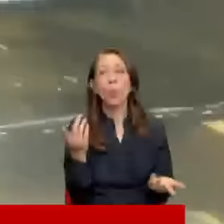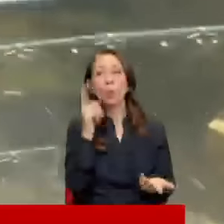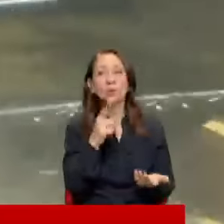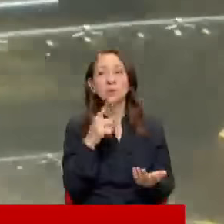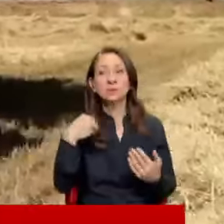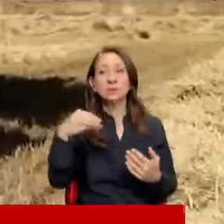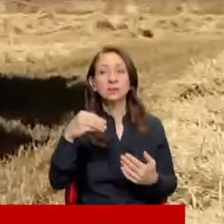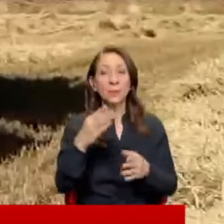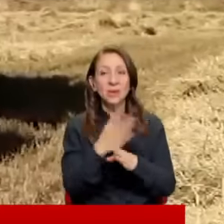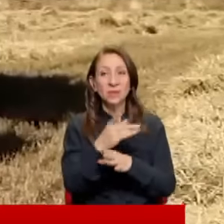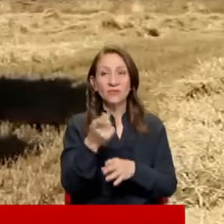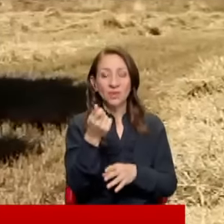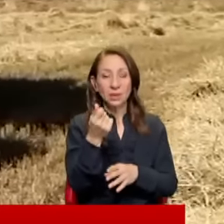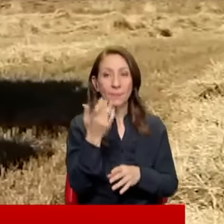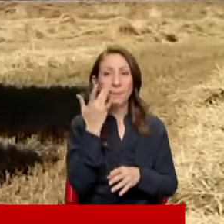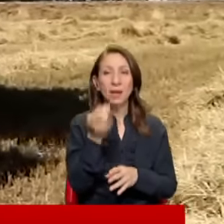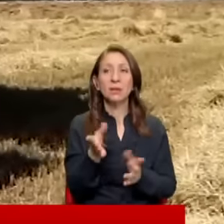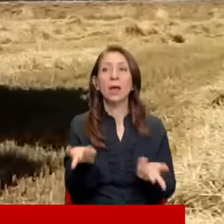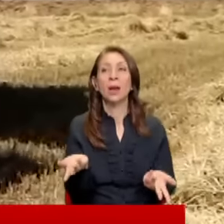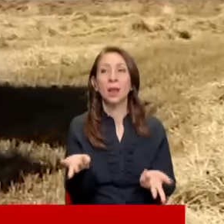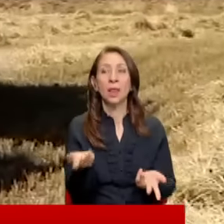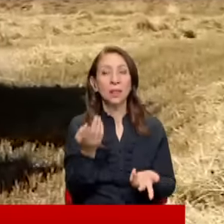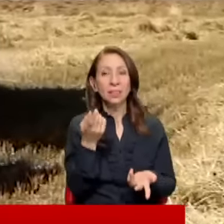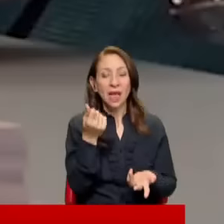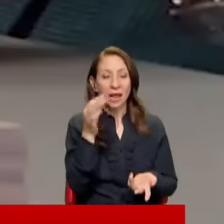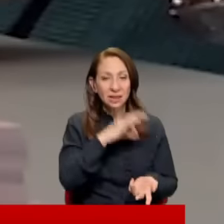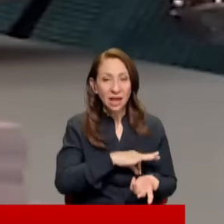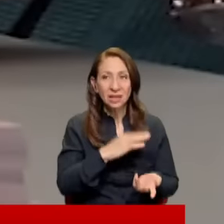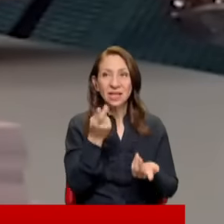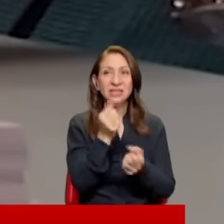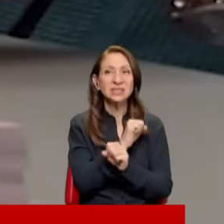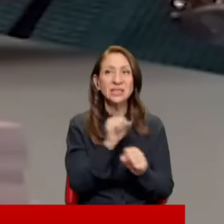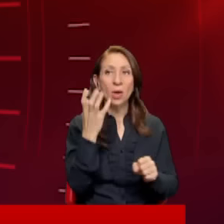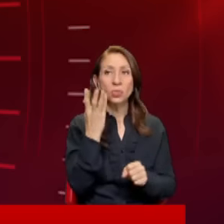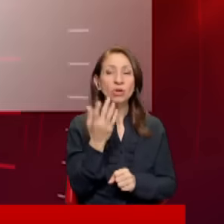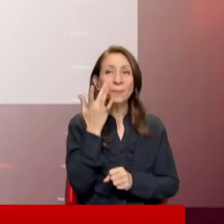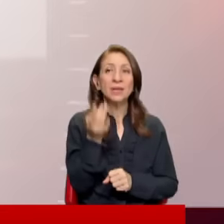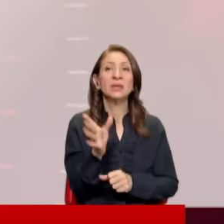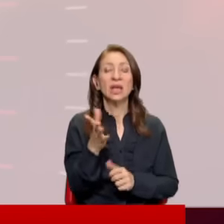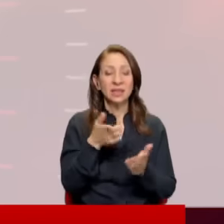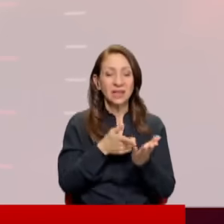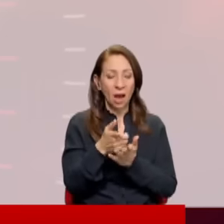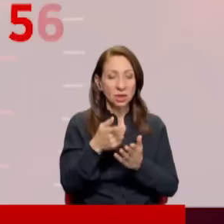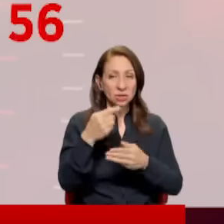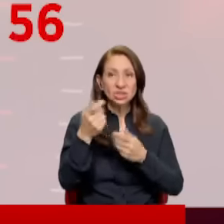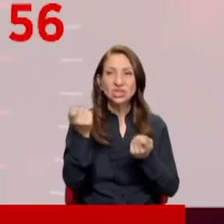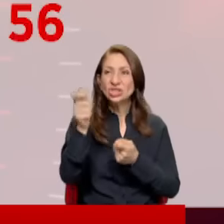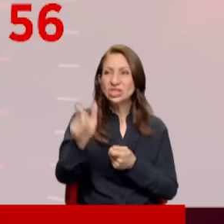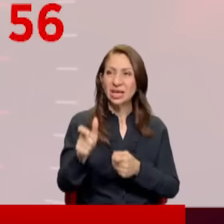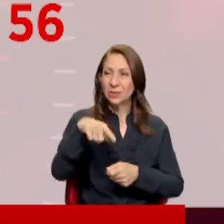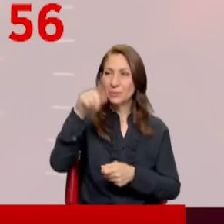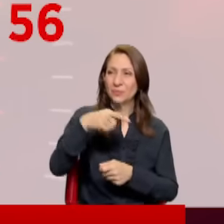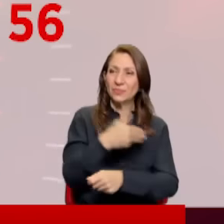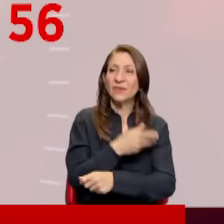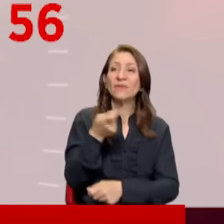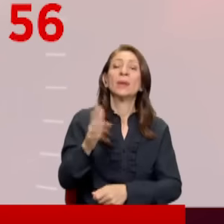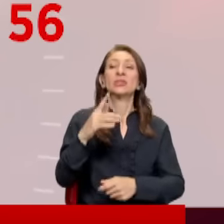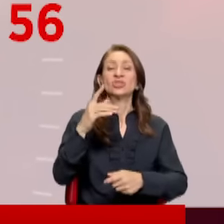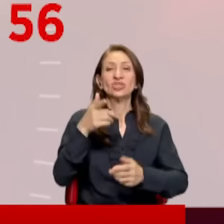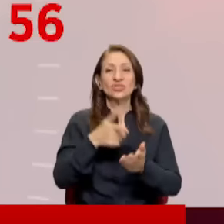yokken satacağı ürünün fiyatı da belli değil Ne kadar kar ne kadar zarar edeceği tarlada çalışacak işçiye yiyesi veremeyen